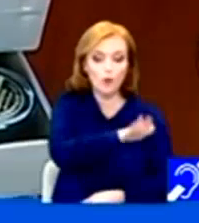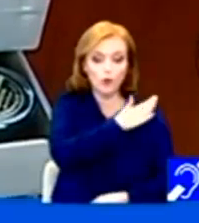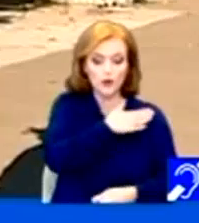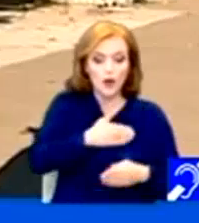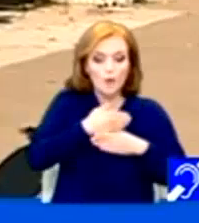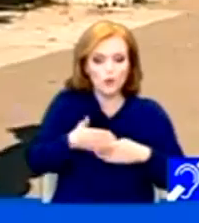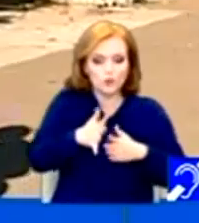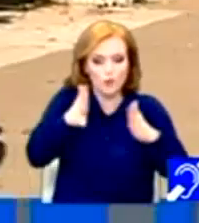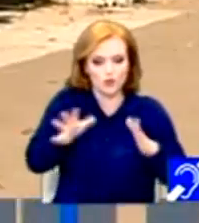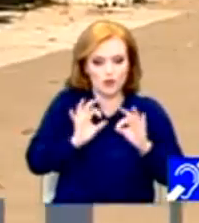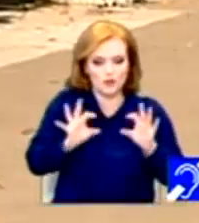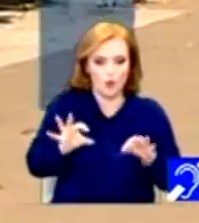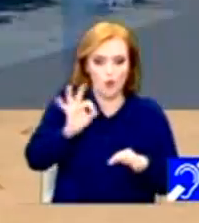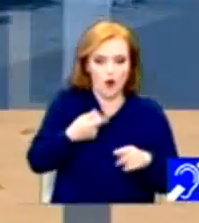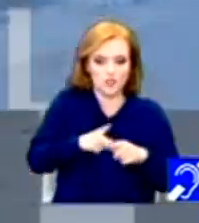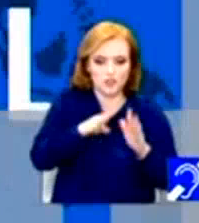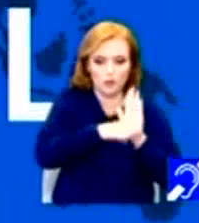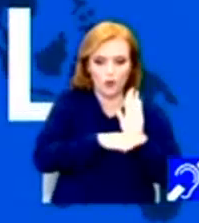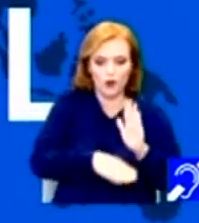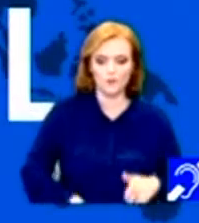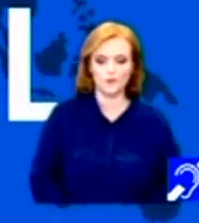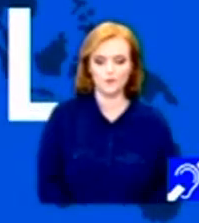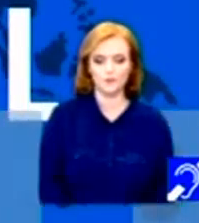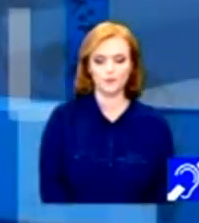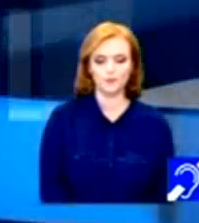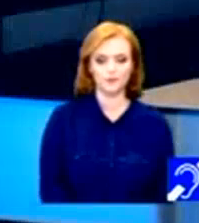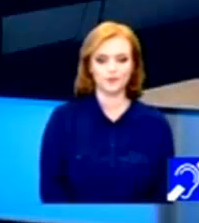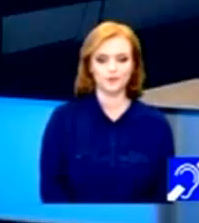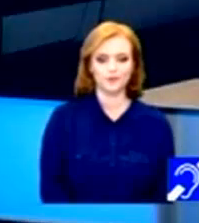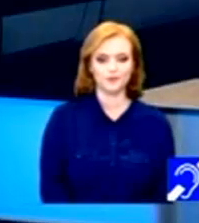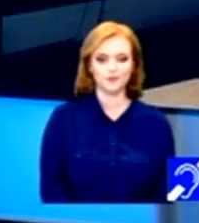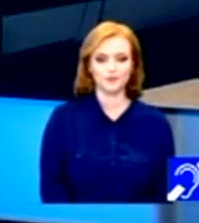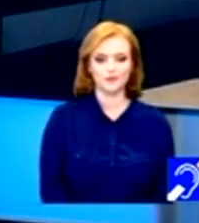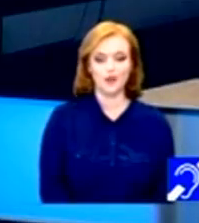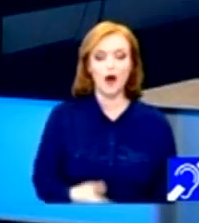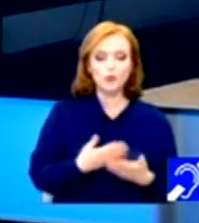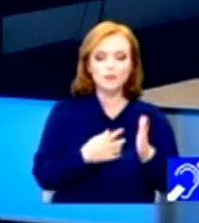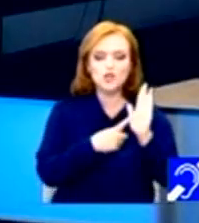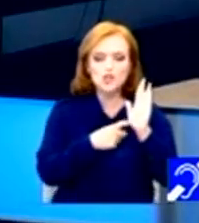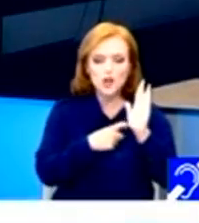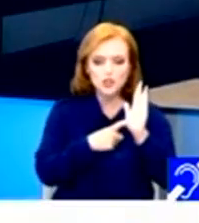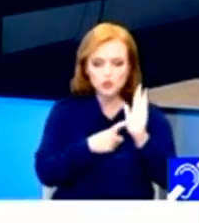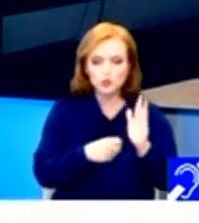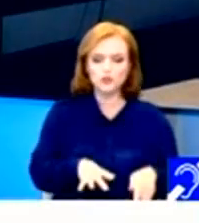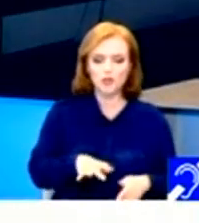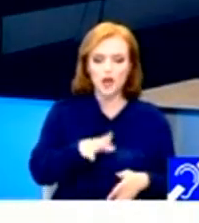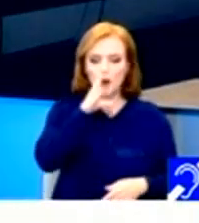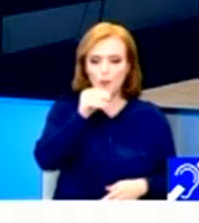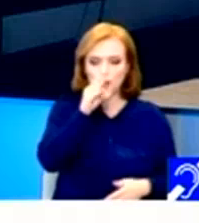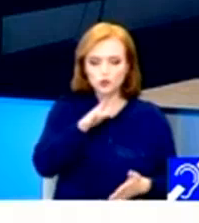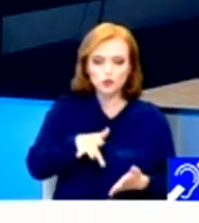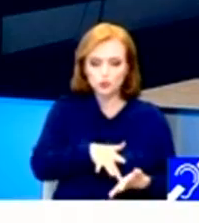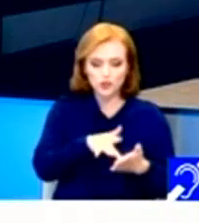Telejurnal vă spunem mai multe despre acest program. Aproape 600 de curse interurbane au fost